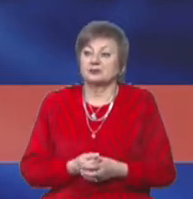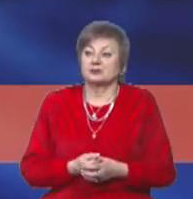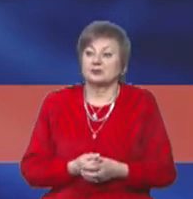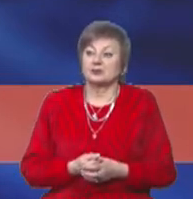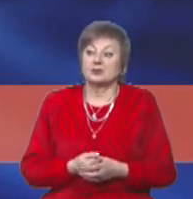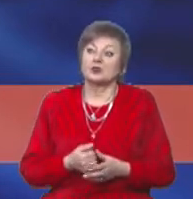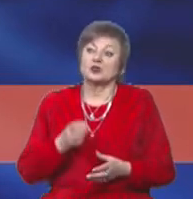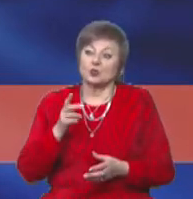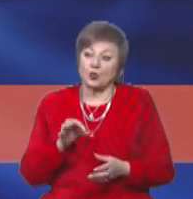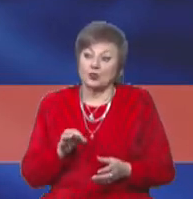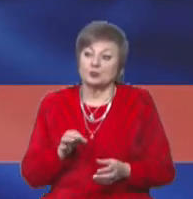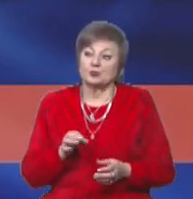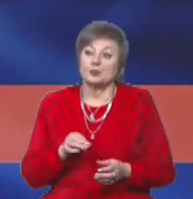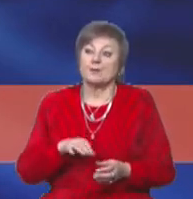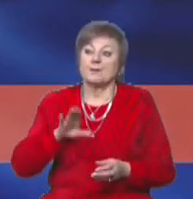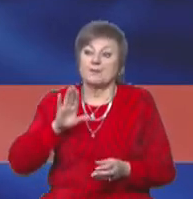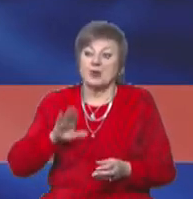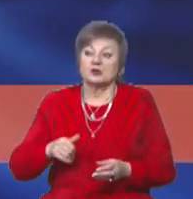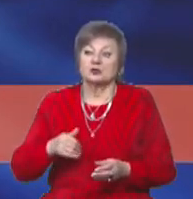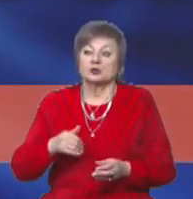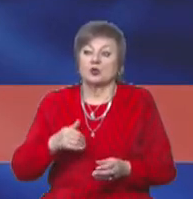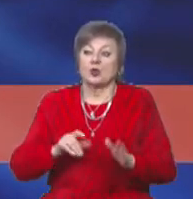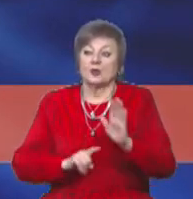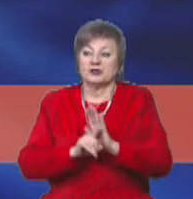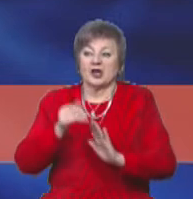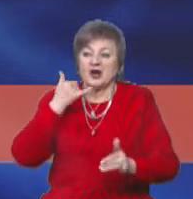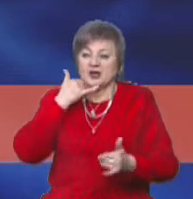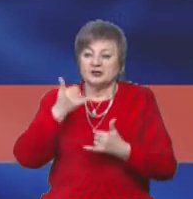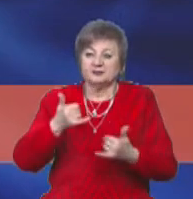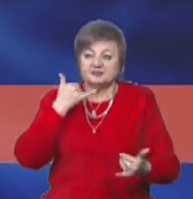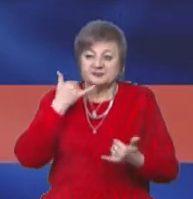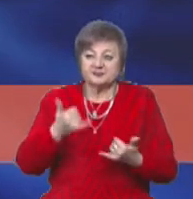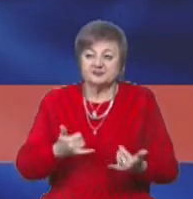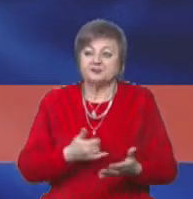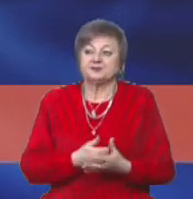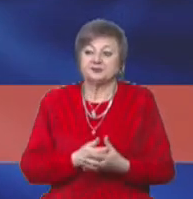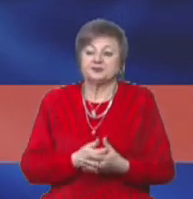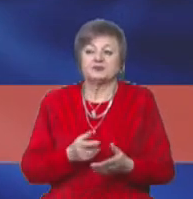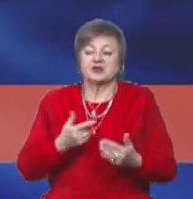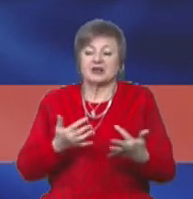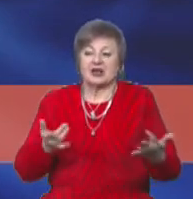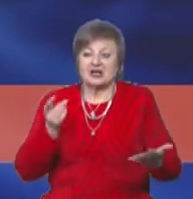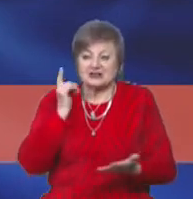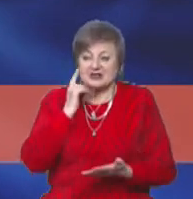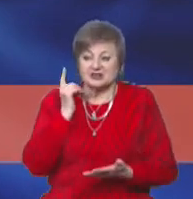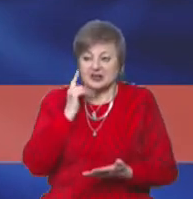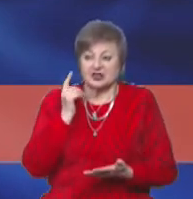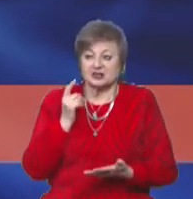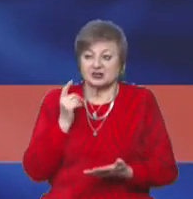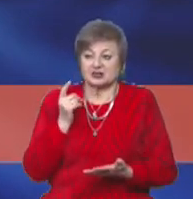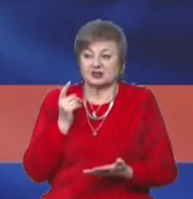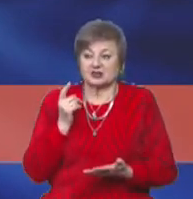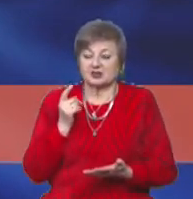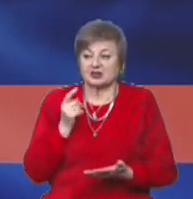також. Але потім мені почали дзвонити мої друзі, яких я не чула